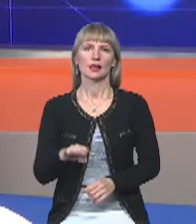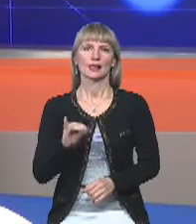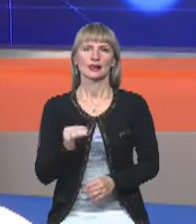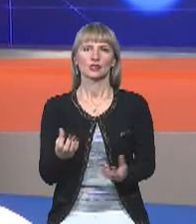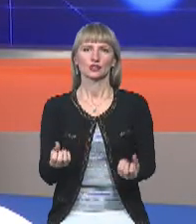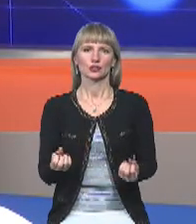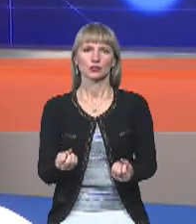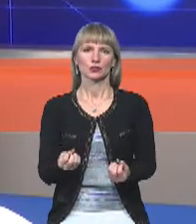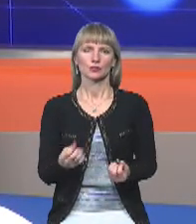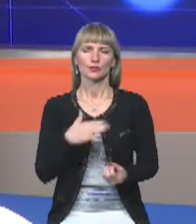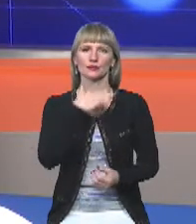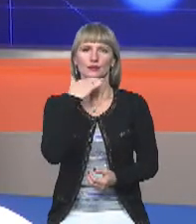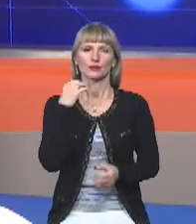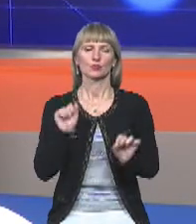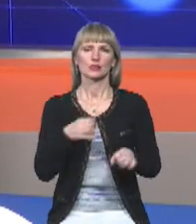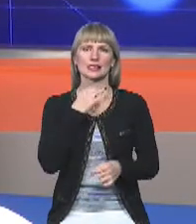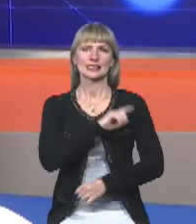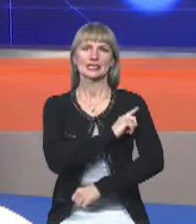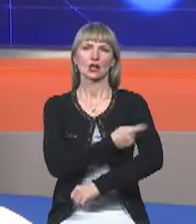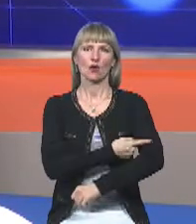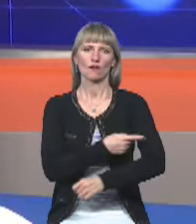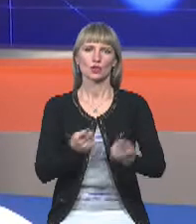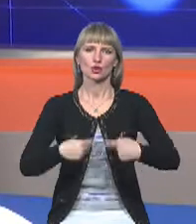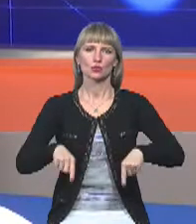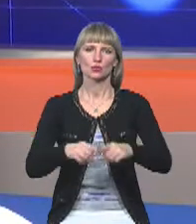ще багато, скажімо так, силових структур, які